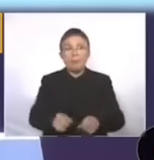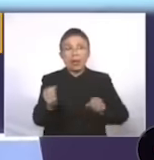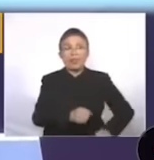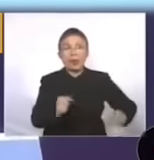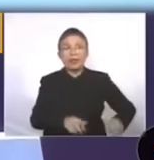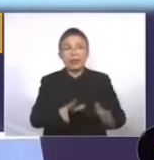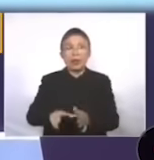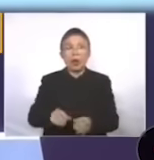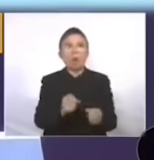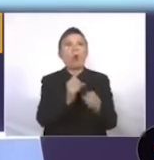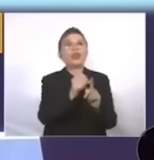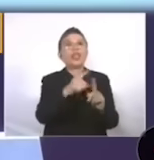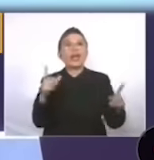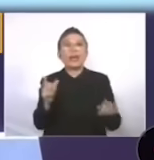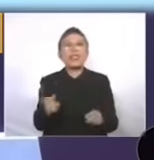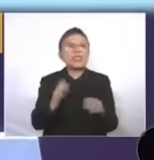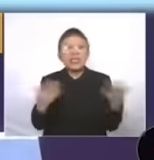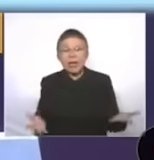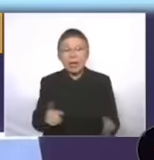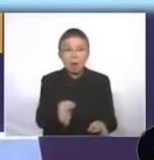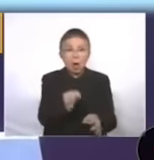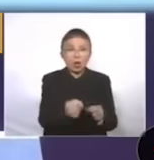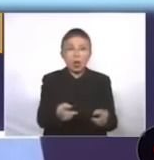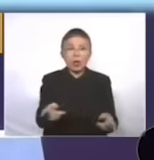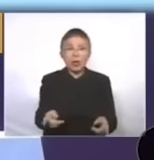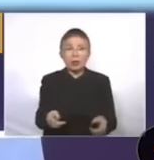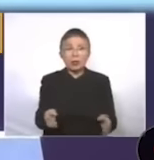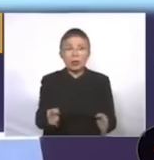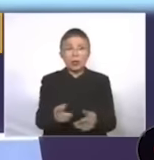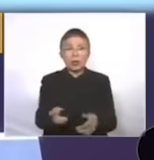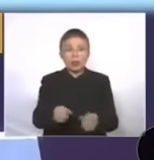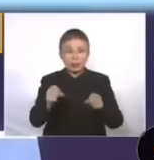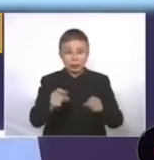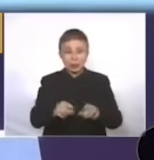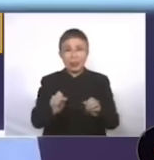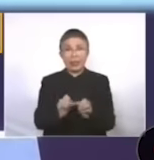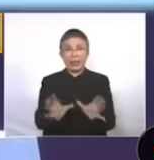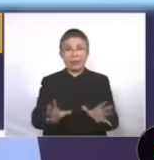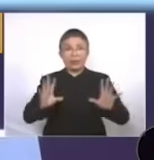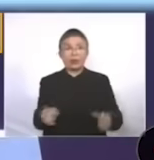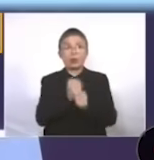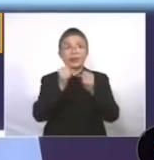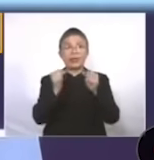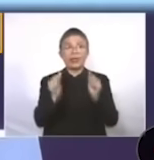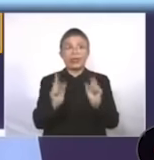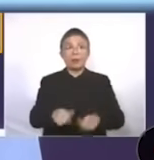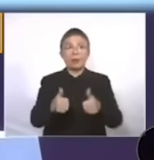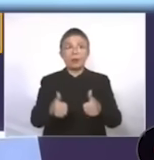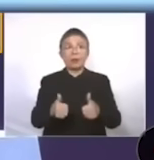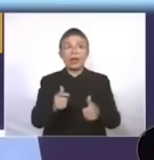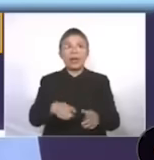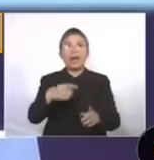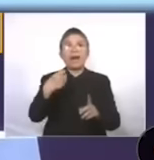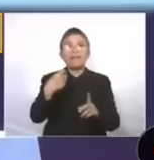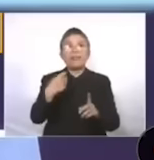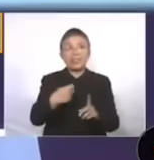kan tampil di panggung kayaknya disediain itu satu kerdus begitu isinya duit ya